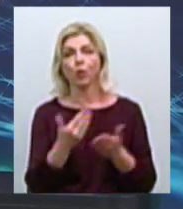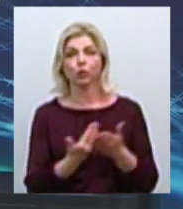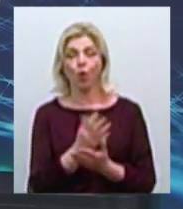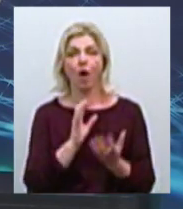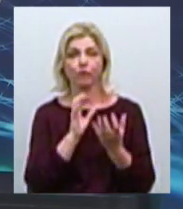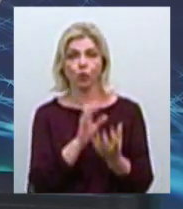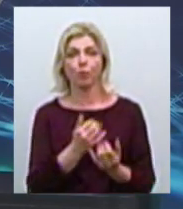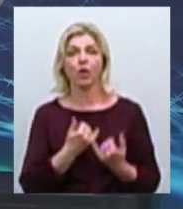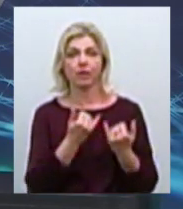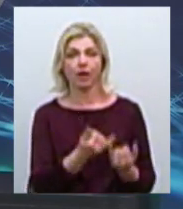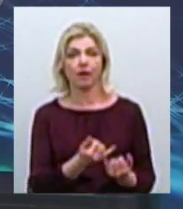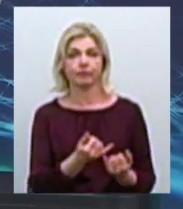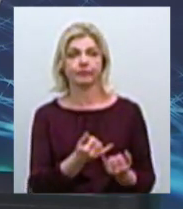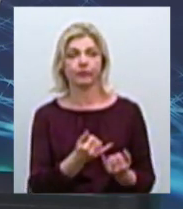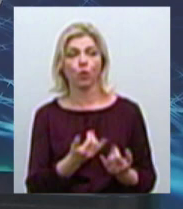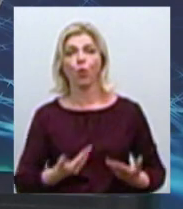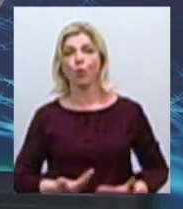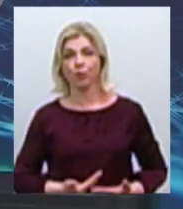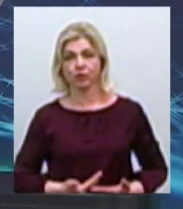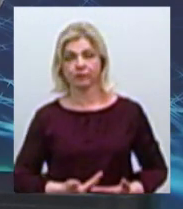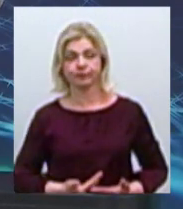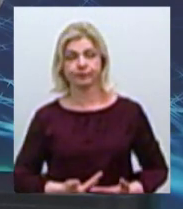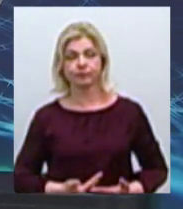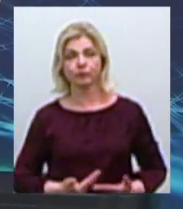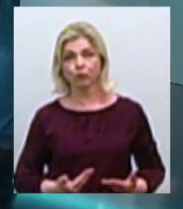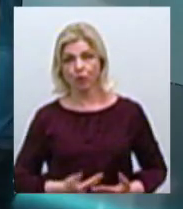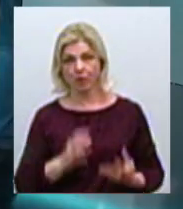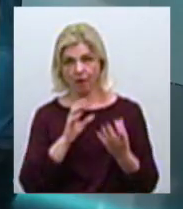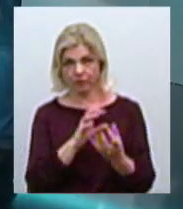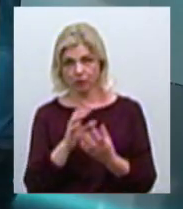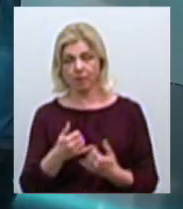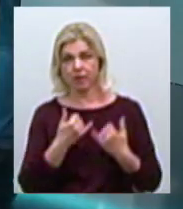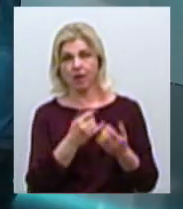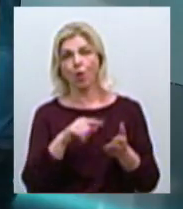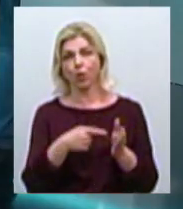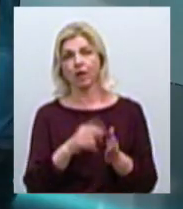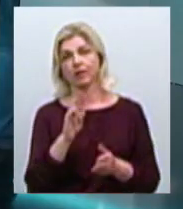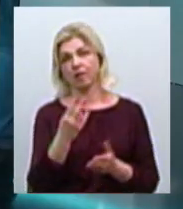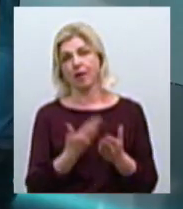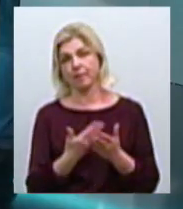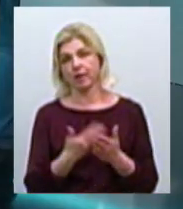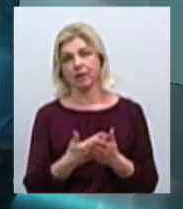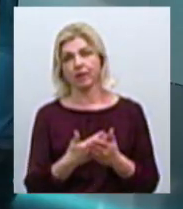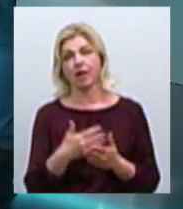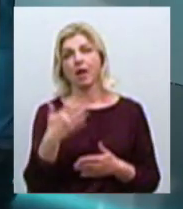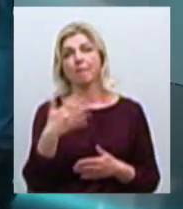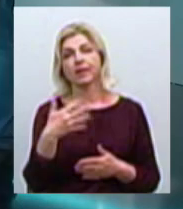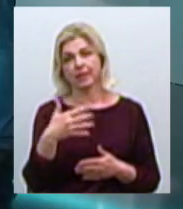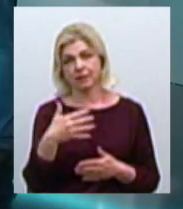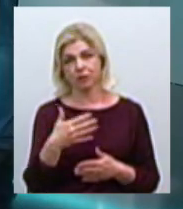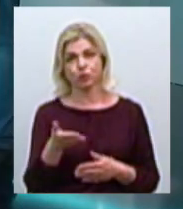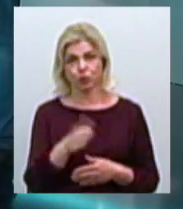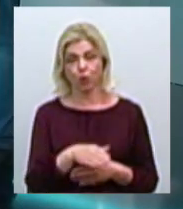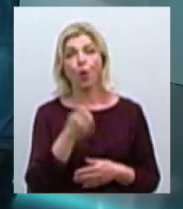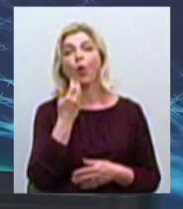автобусов для коммунального, ну как коммунальных автобусов для города Николаева. Это порядка 50 единиц. И когда это